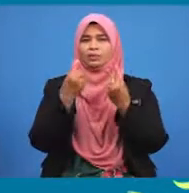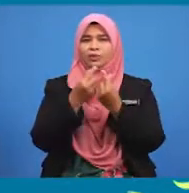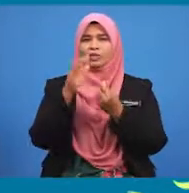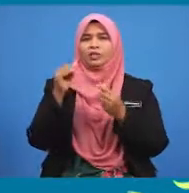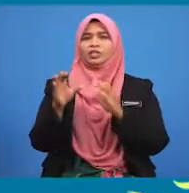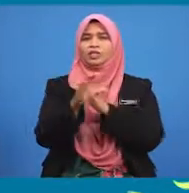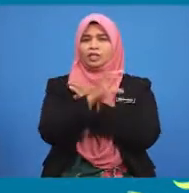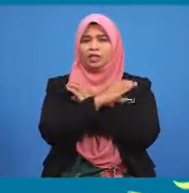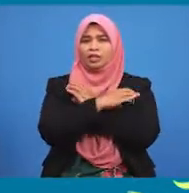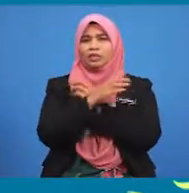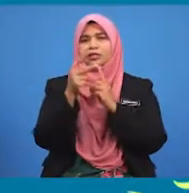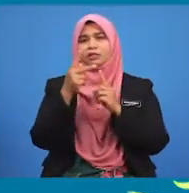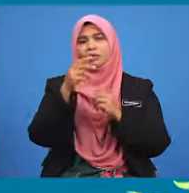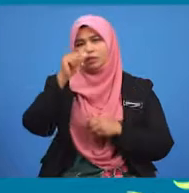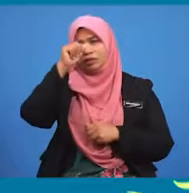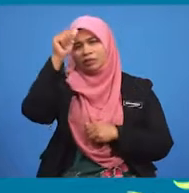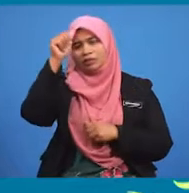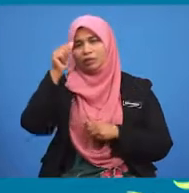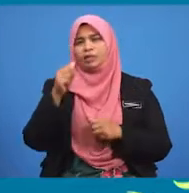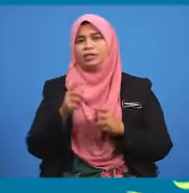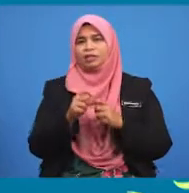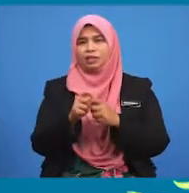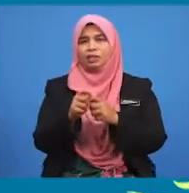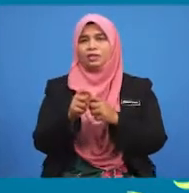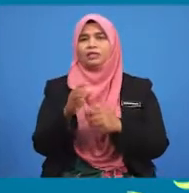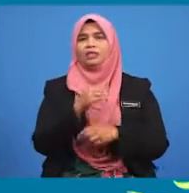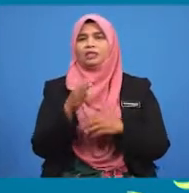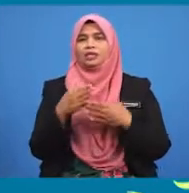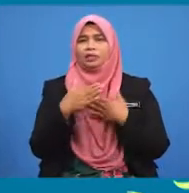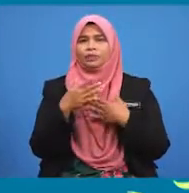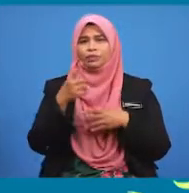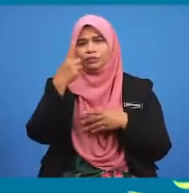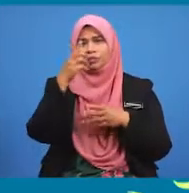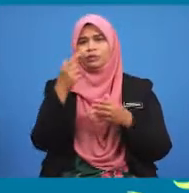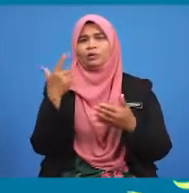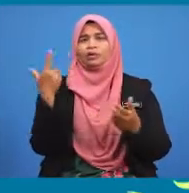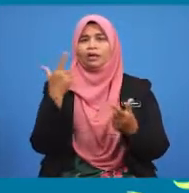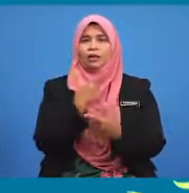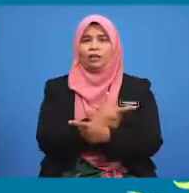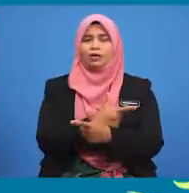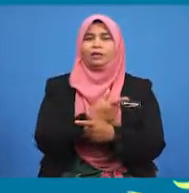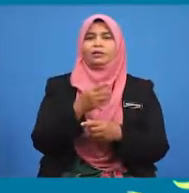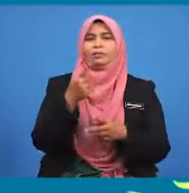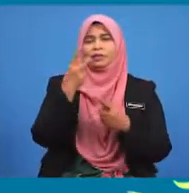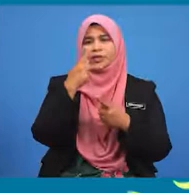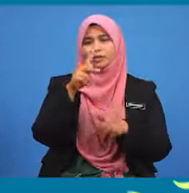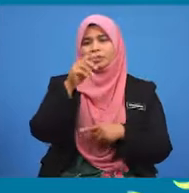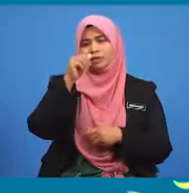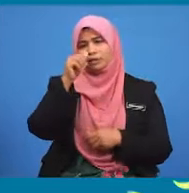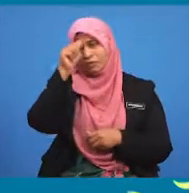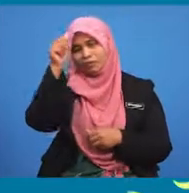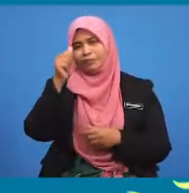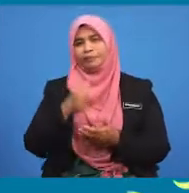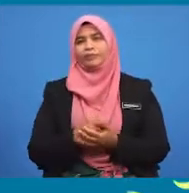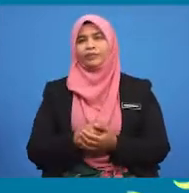untuk melanggar perintahnya. Mereka ini adalah terdiri daripada kalangan orang-orang yang berilmu, yang benar-benar